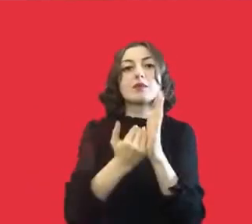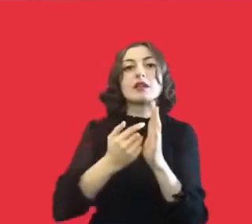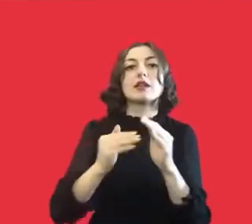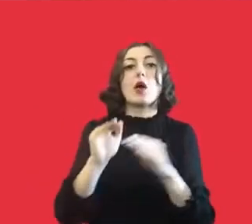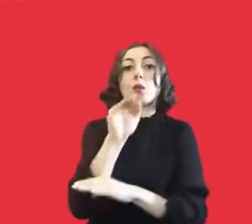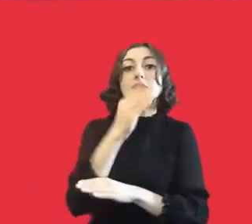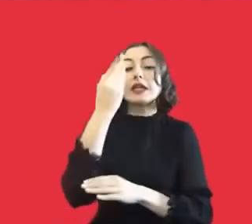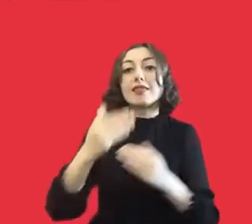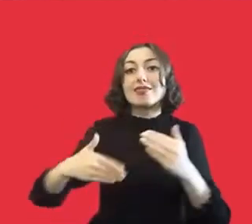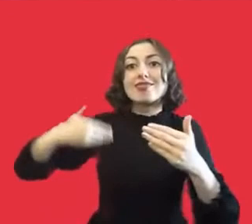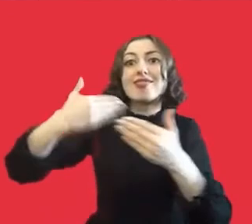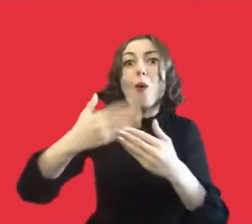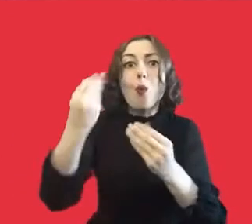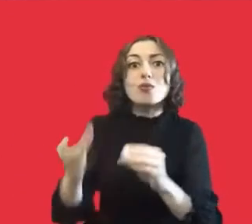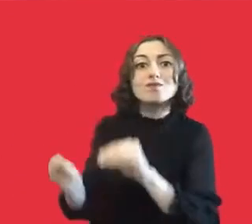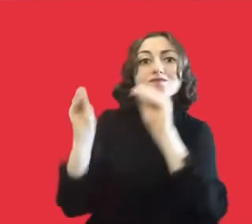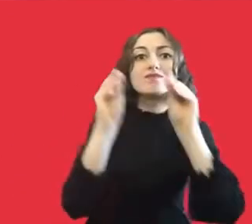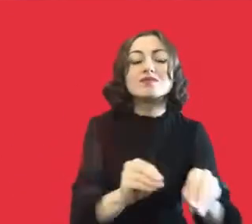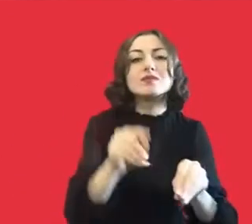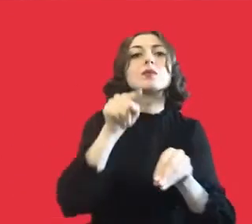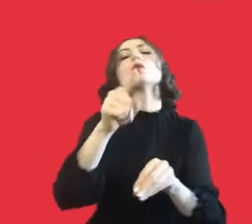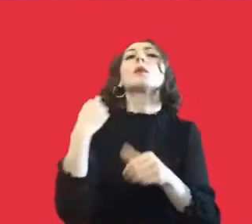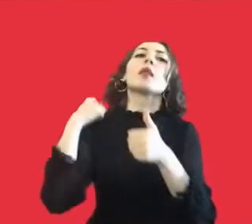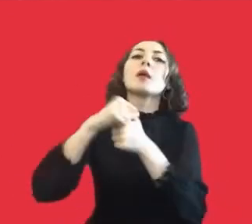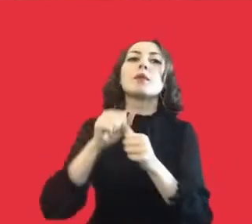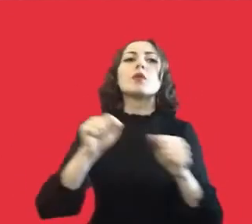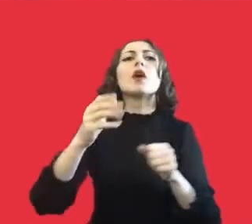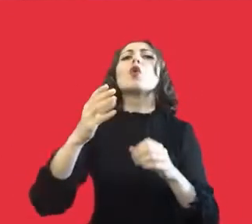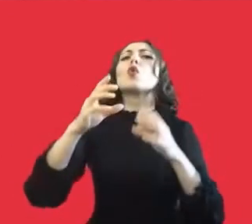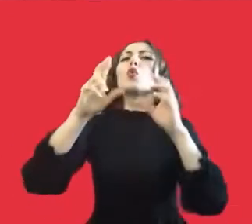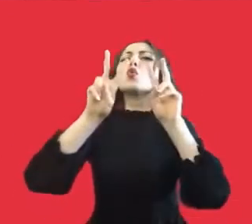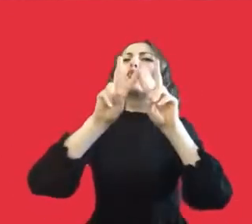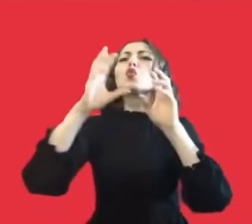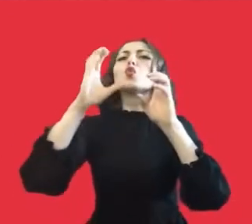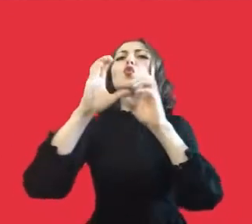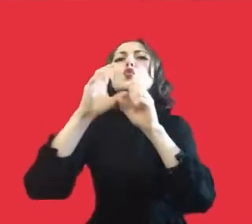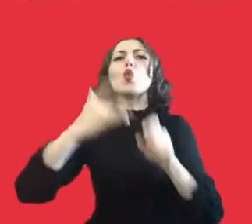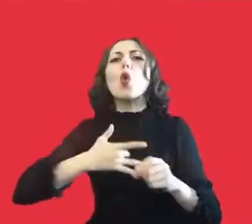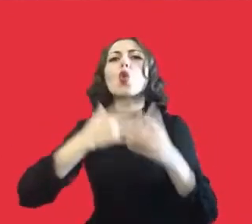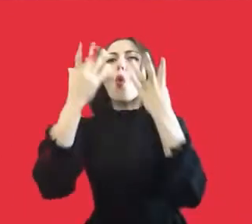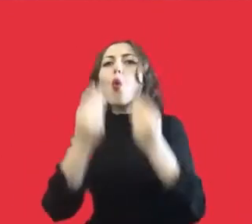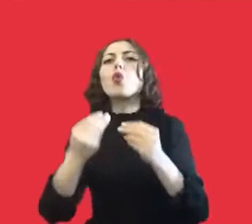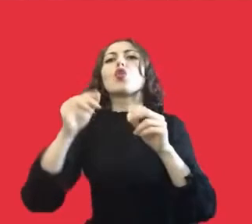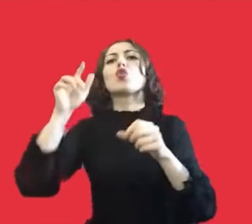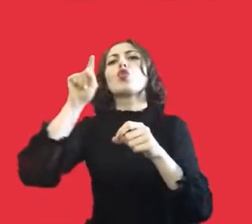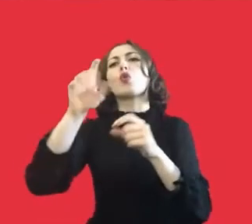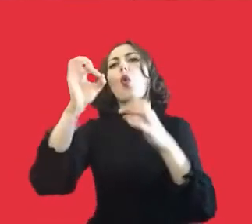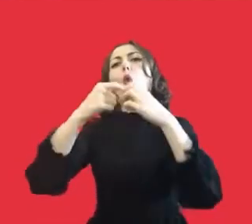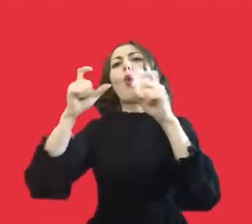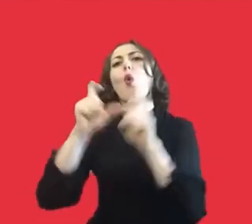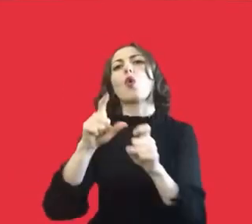olması. Buradan tekrar paylaşalım. Gönüllüol.org değil mi başkanım? Doğru mu Evet, söyledim? doğru. Evet.